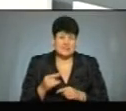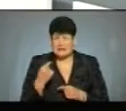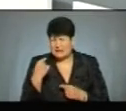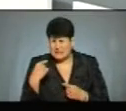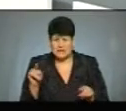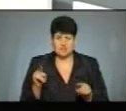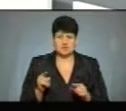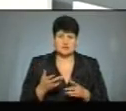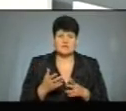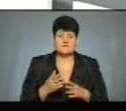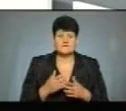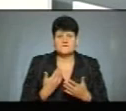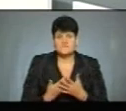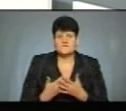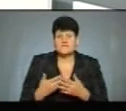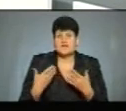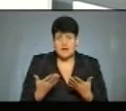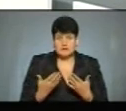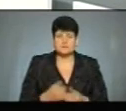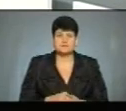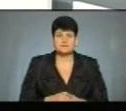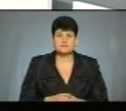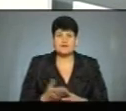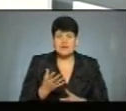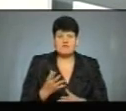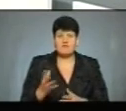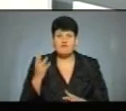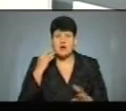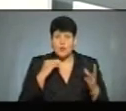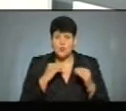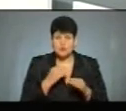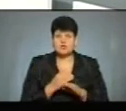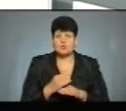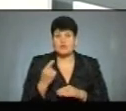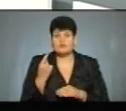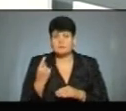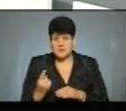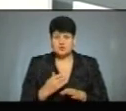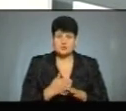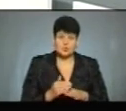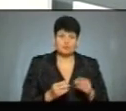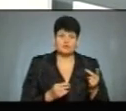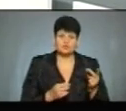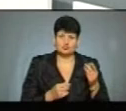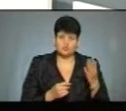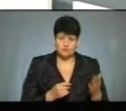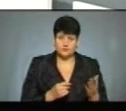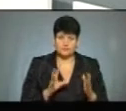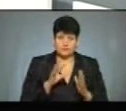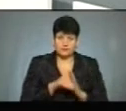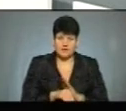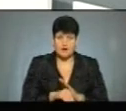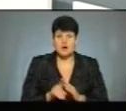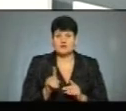варіант, відмінний від цих двох запропонованих, який врахує щось частково з першого варіанту, щось частково з другого, а щось